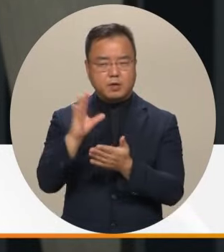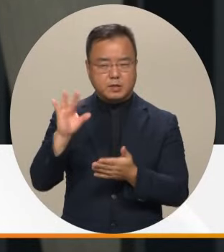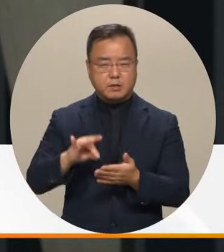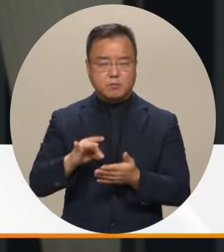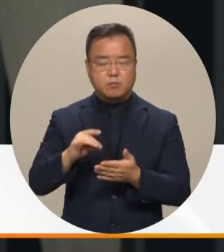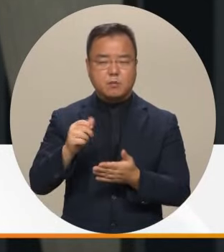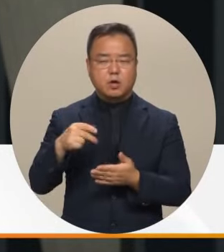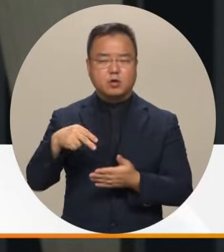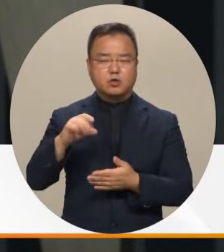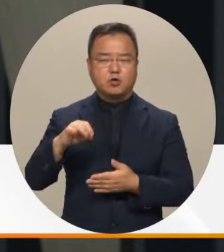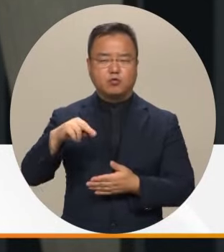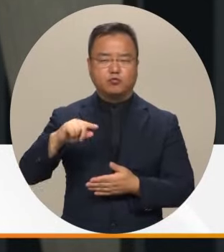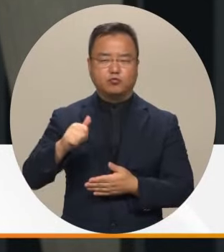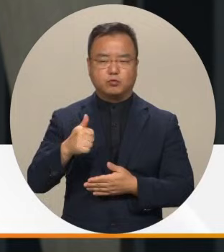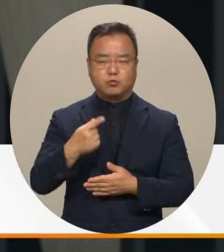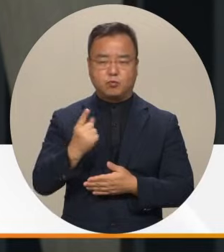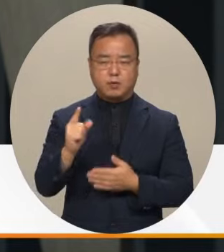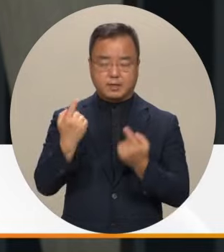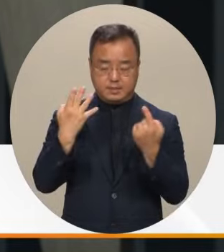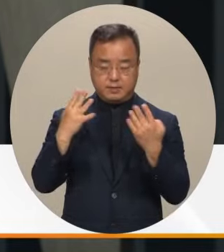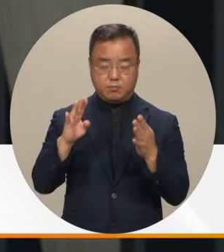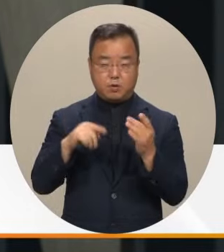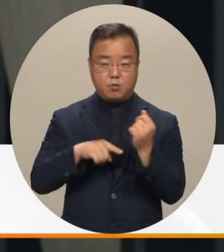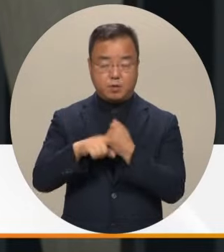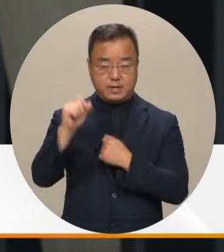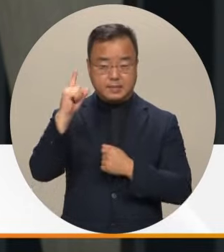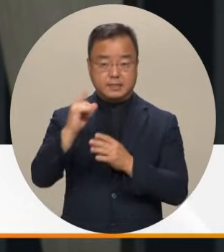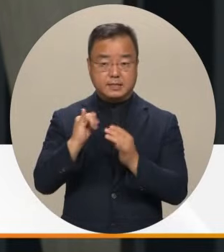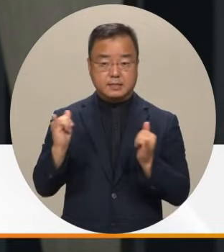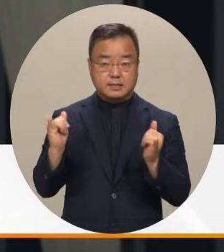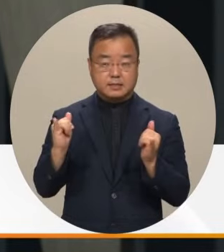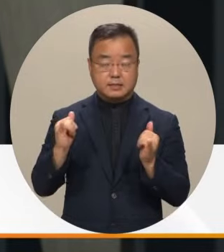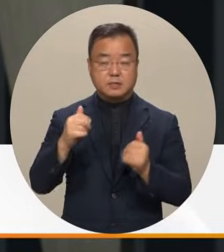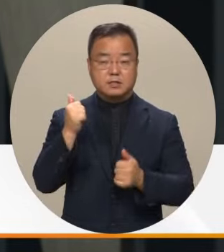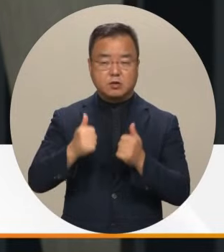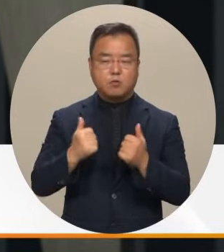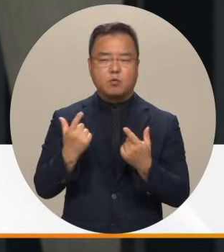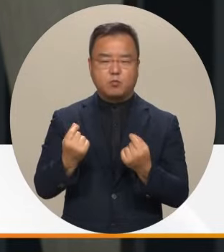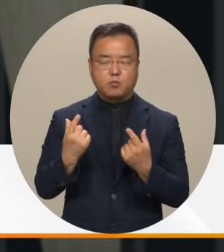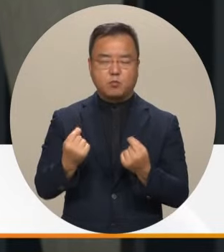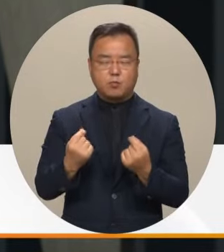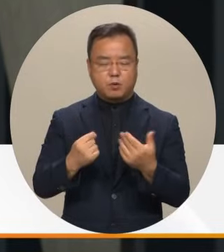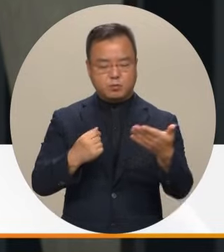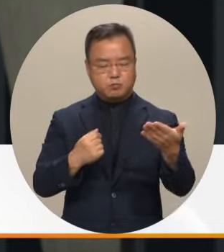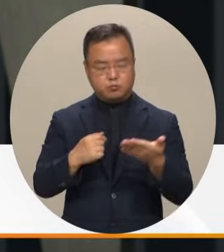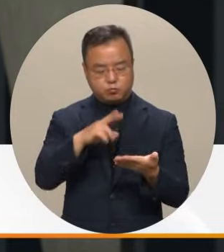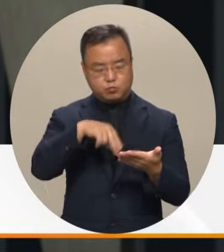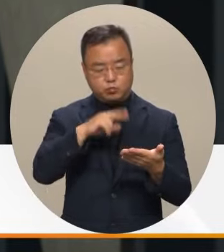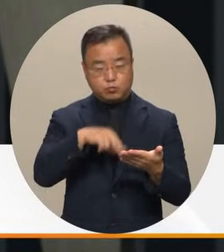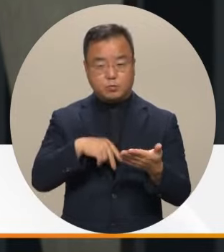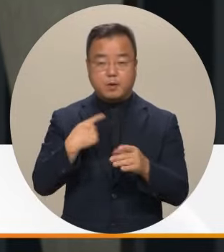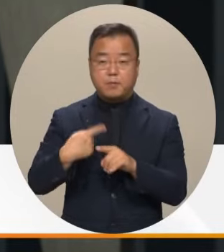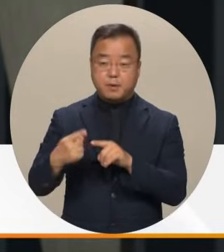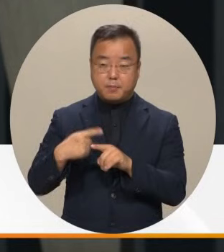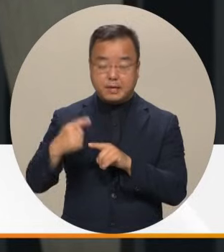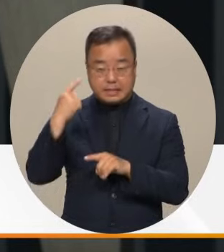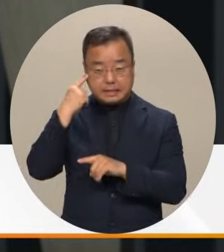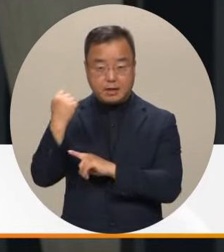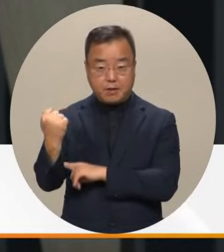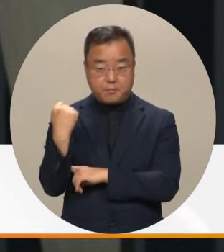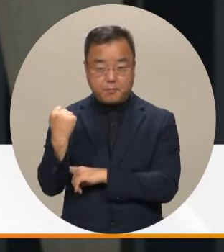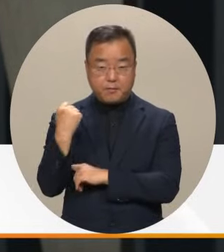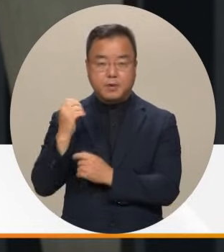인재 전형처럼 제시문을 주고 그 제시문을 논리적으로 분석해서 비판적 사고력을 더하는 것들인데 어